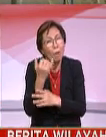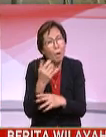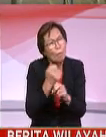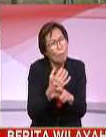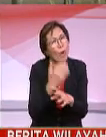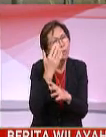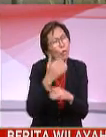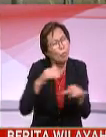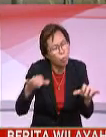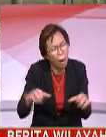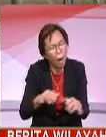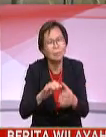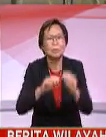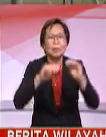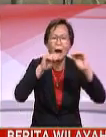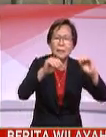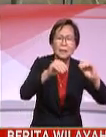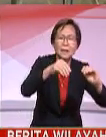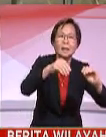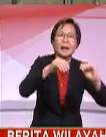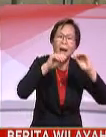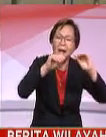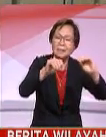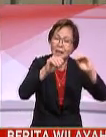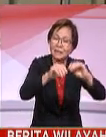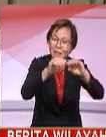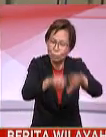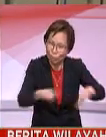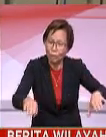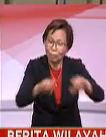menjalankan pembelajaran anak-anak kami